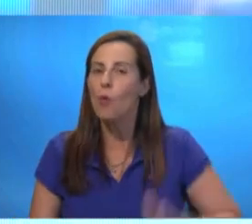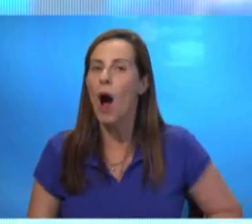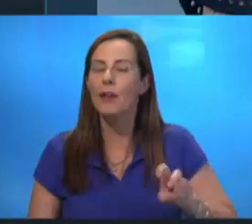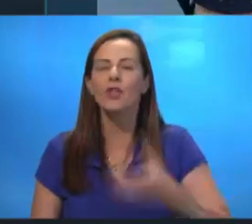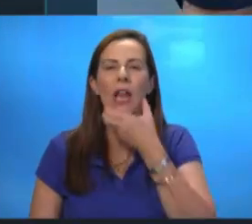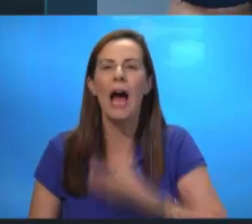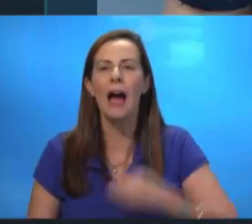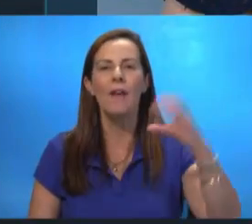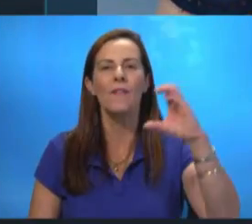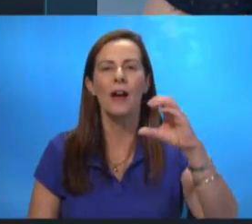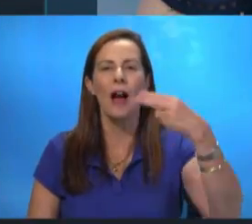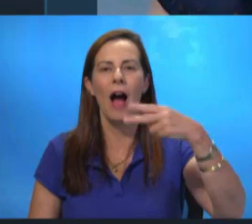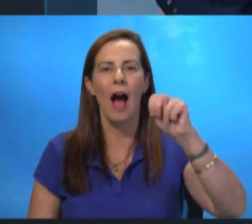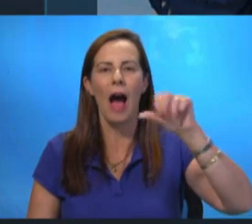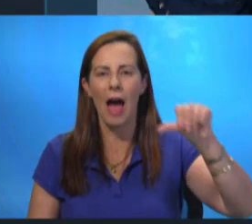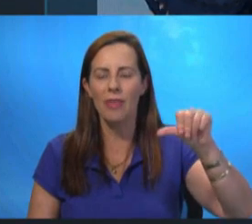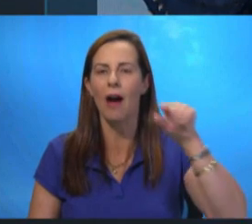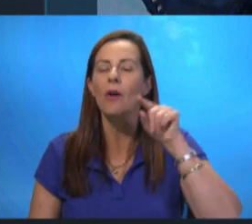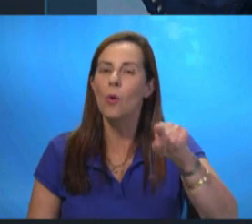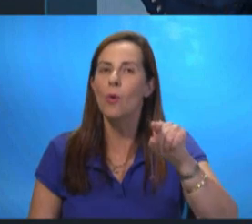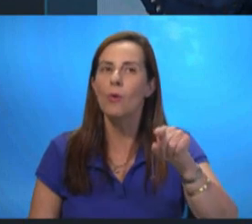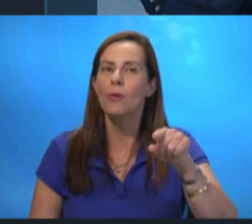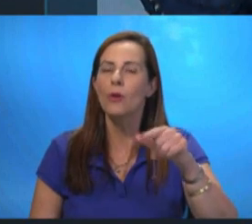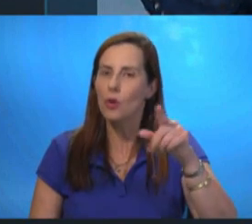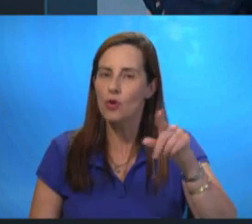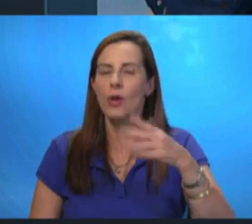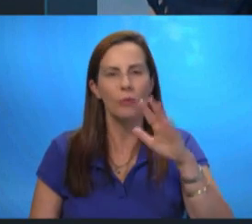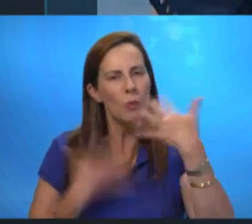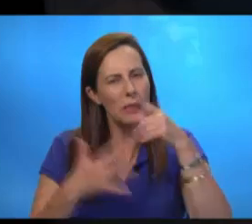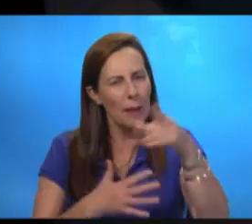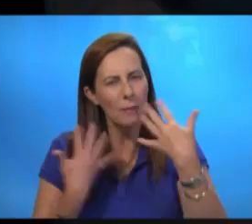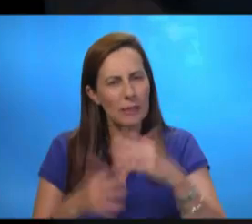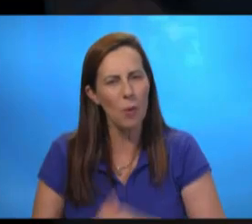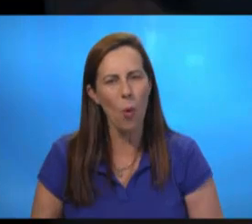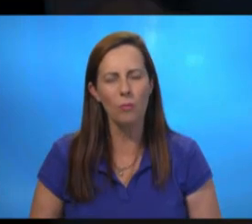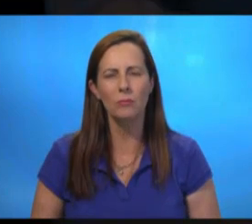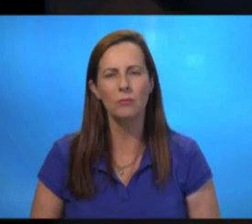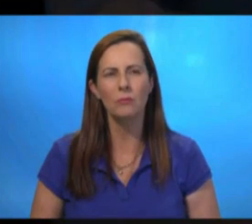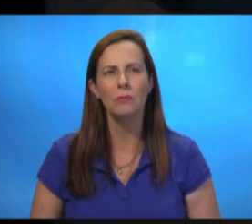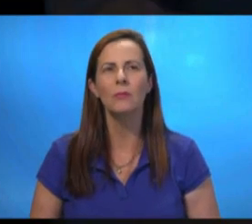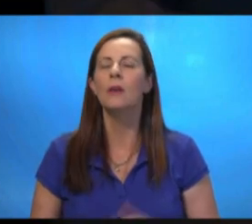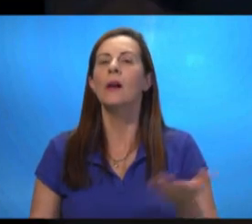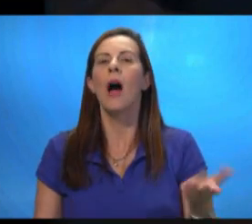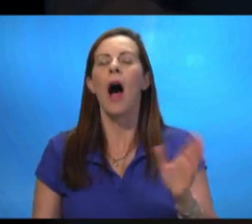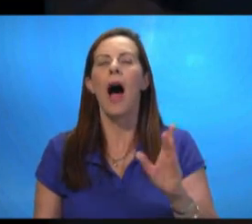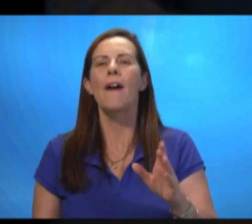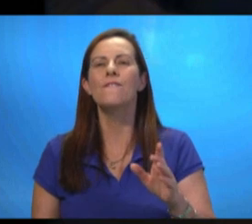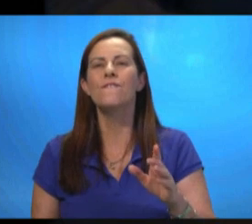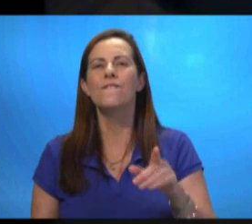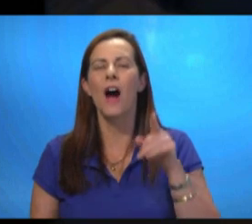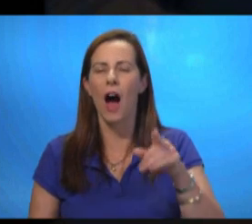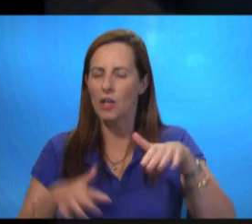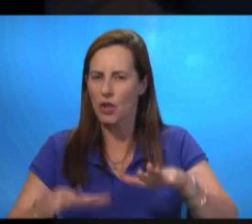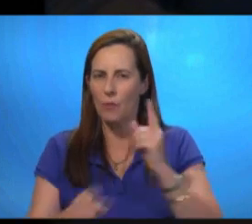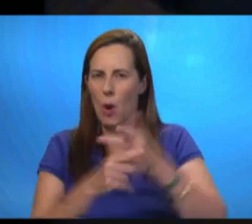ואסף ליברמן, מחר בזמן אמת, אטינגר שובר שתיקה אצלכם. ערב טוב. כן, אברהם שפירה שלנו הושיב מול